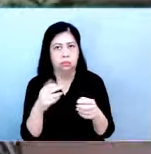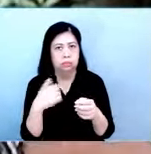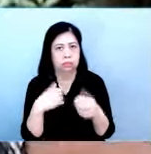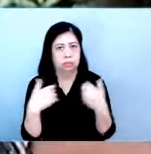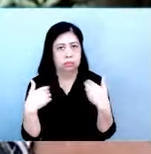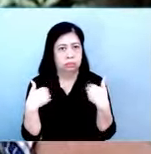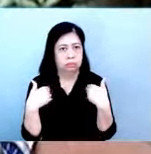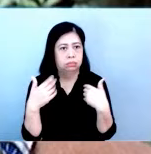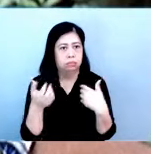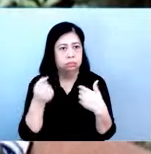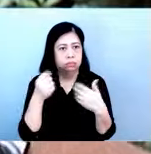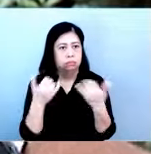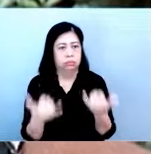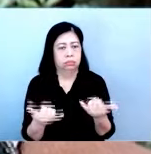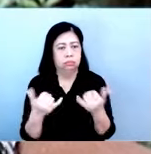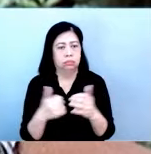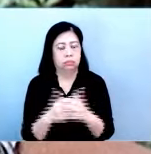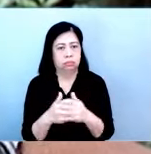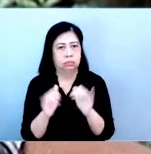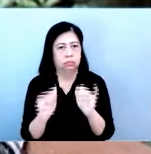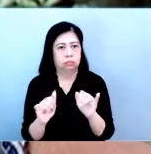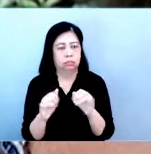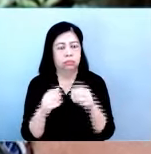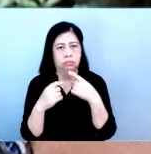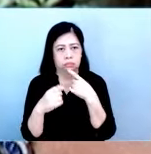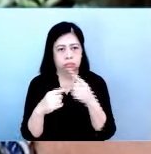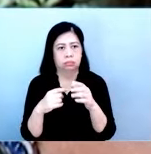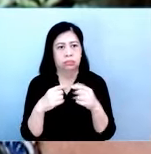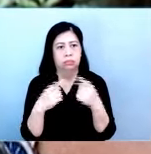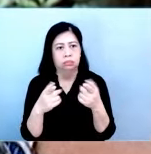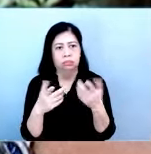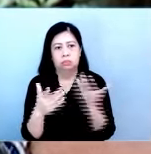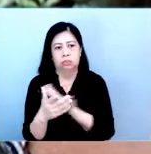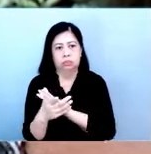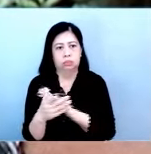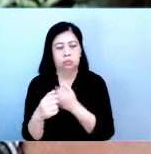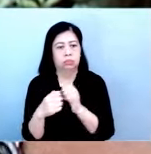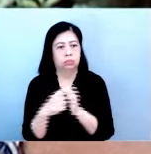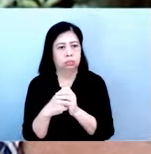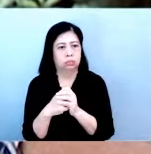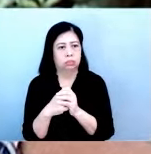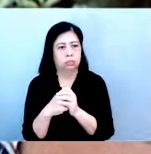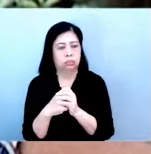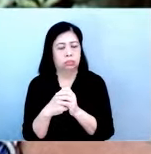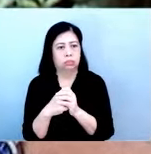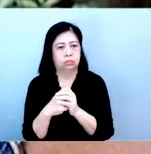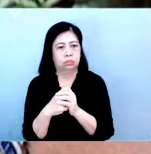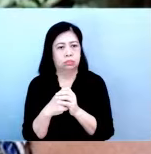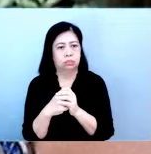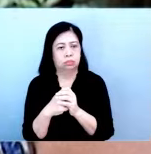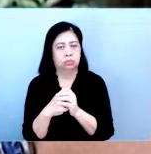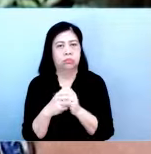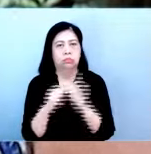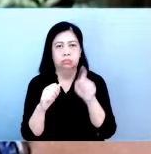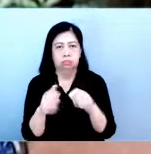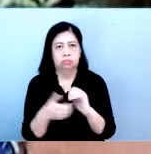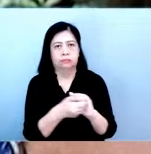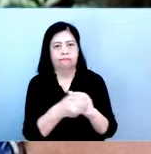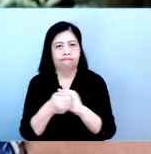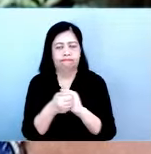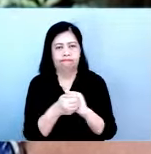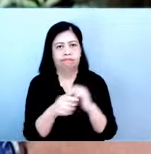matter. As of right now, we stick to our statement saying that we call no for the unity of our